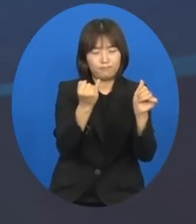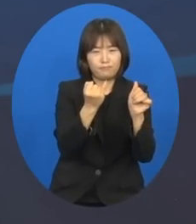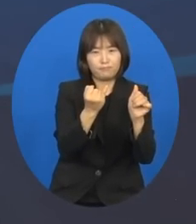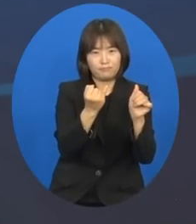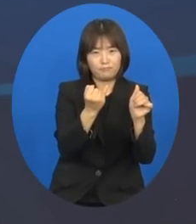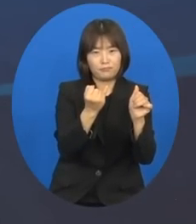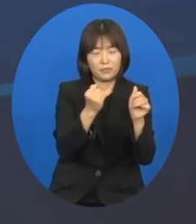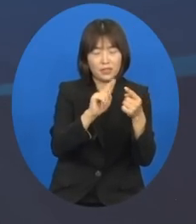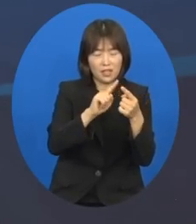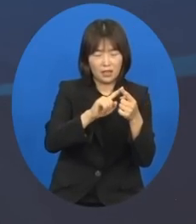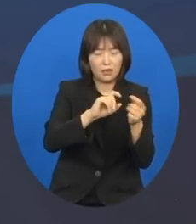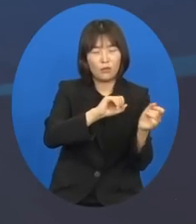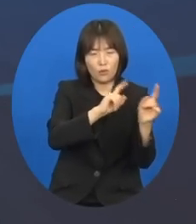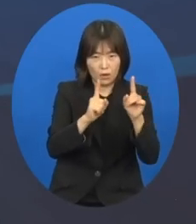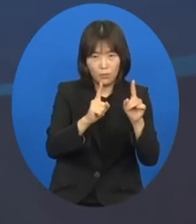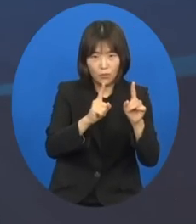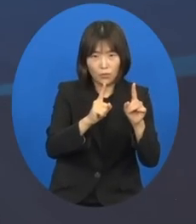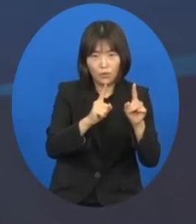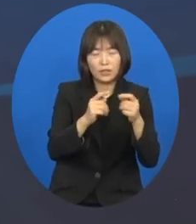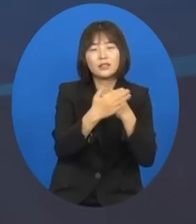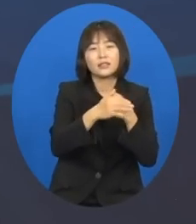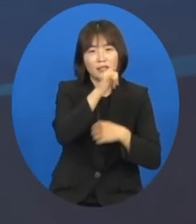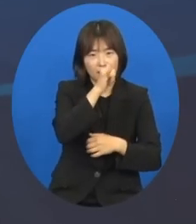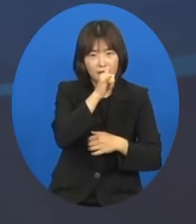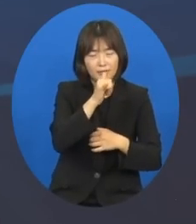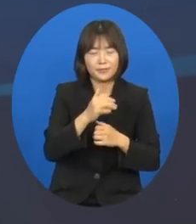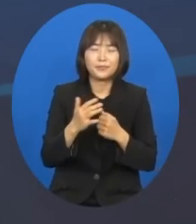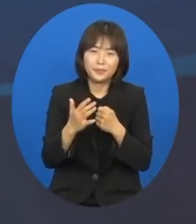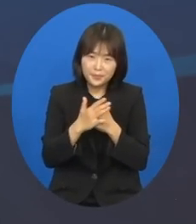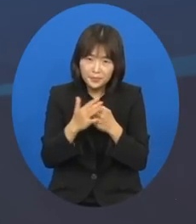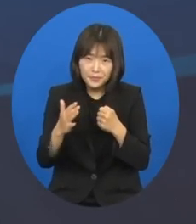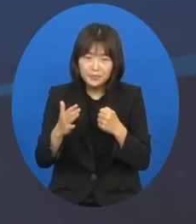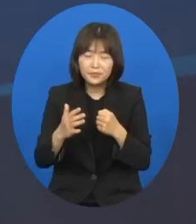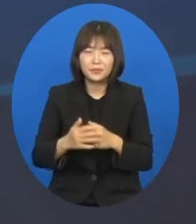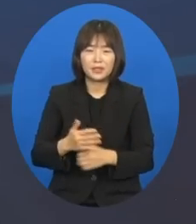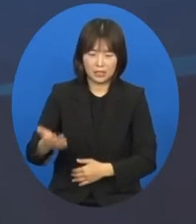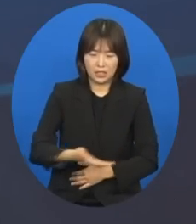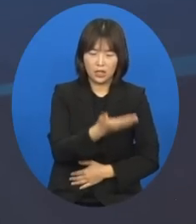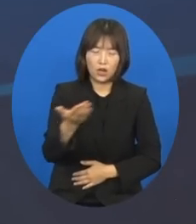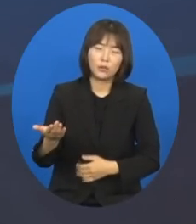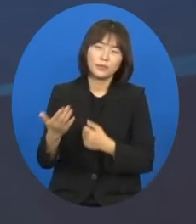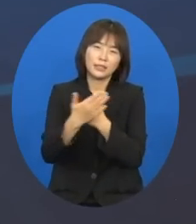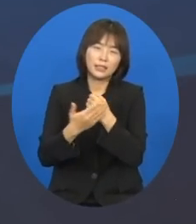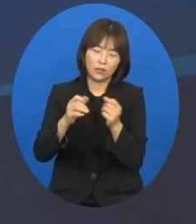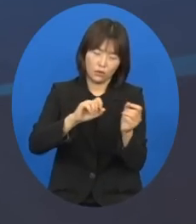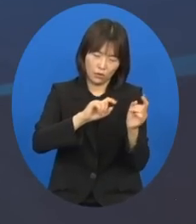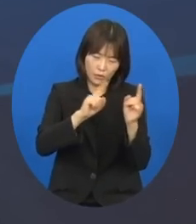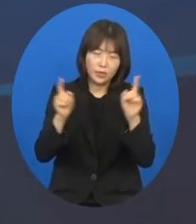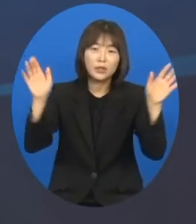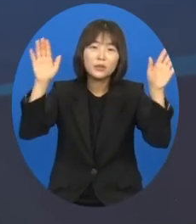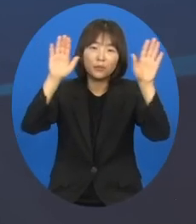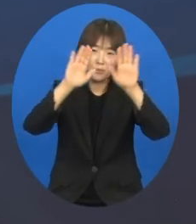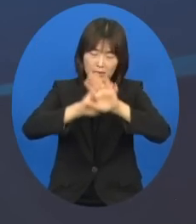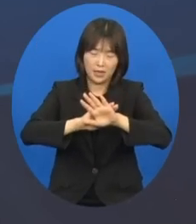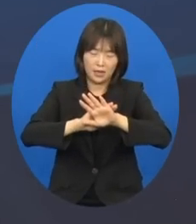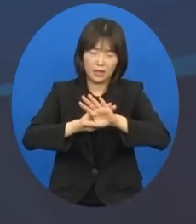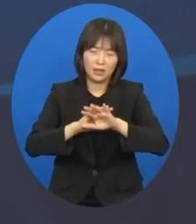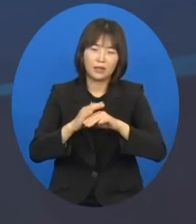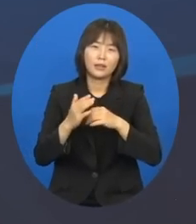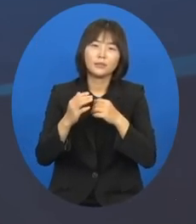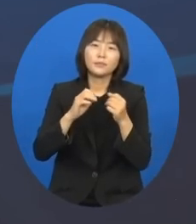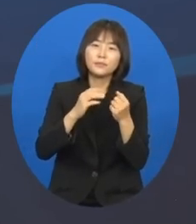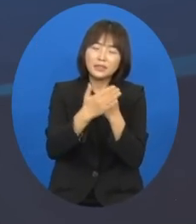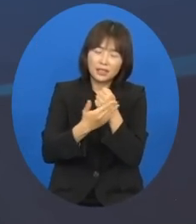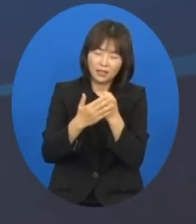것이 담겨 있기 때문에 저는 오늘 여러분이 은혜가 회복되어지는 밤 은혜가 넘치는 밤 다시